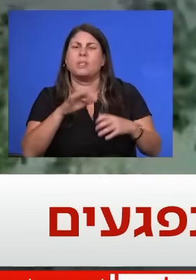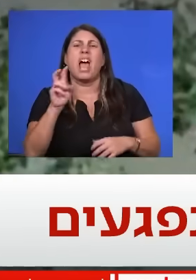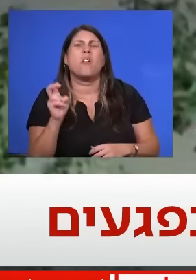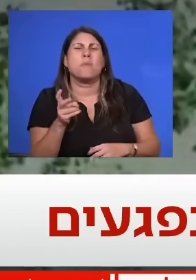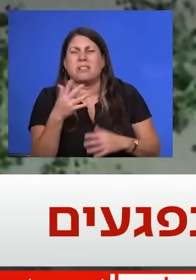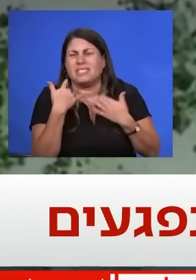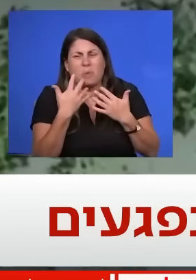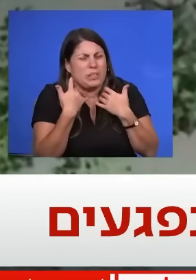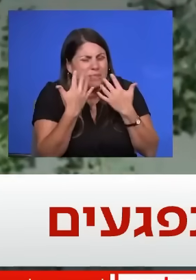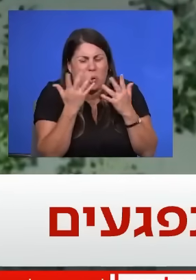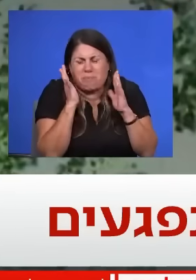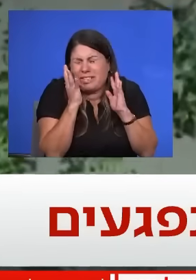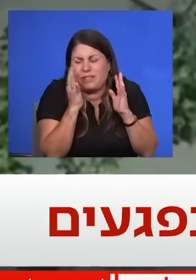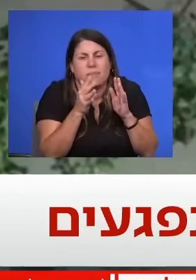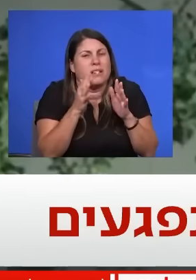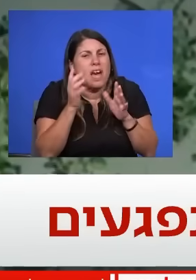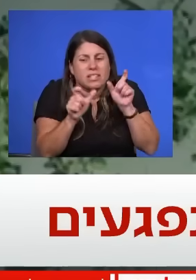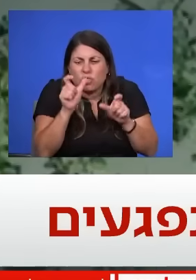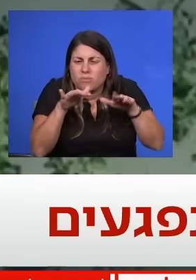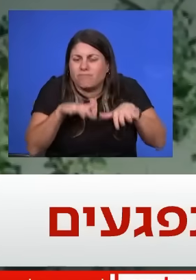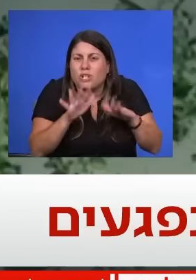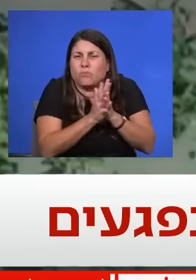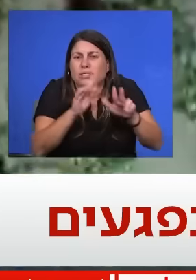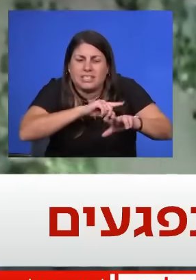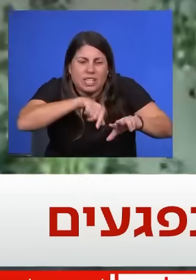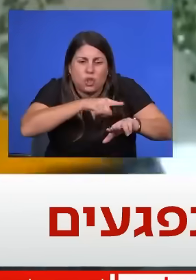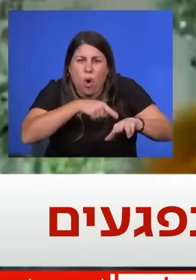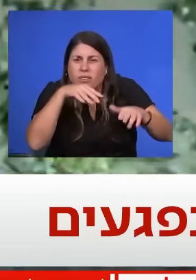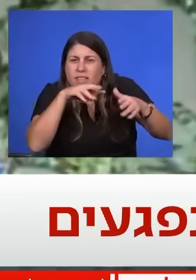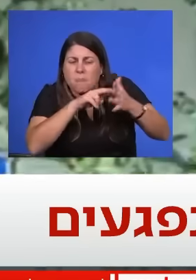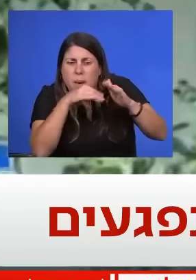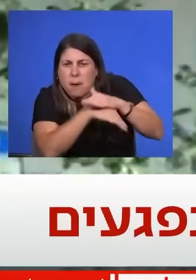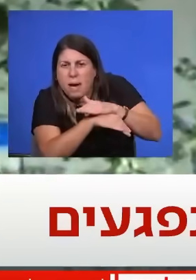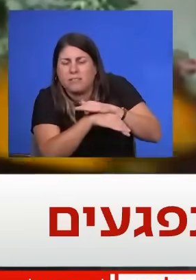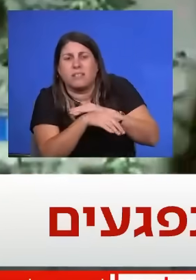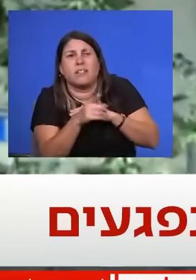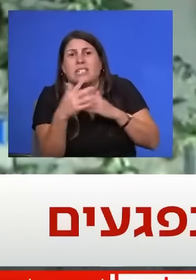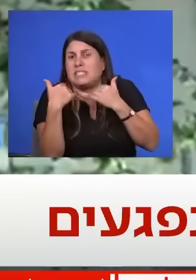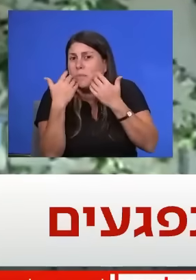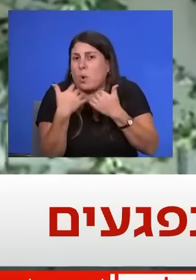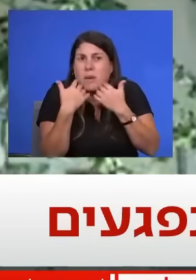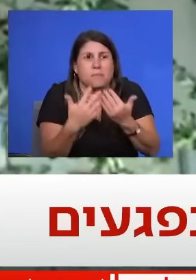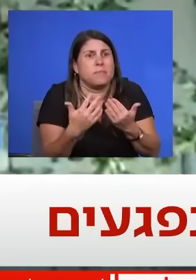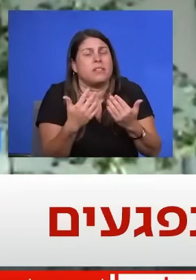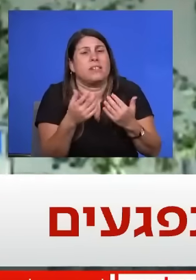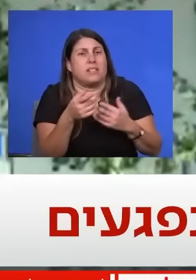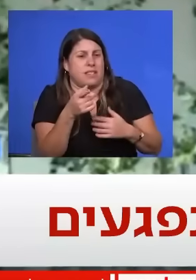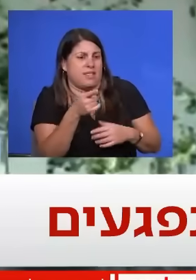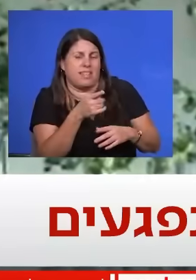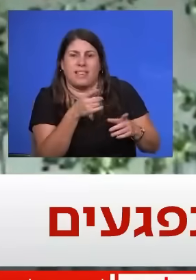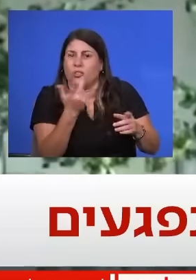18 שעות בתוך הממד, אנשים החזיקו, אבא אמר לילדים, אחד הסיפורים בלי שמות, תחזיקו את הסכינים כי אני מפחד, 3 ילדים עמדו עם